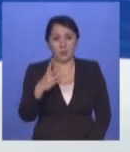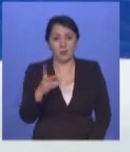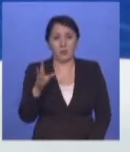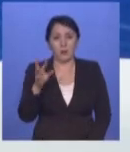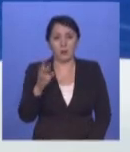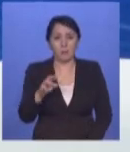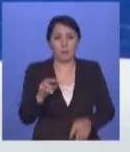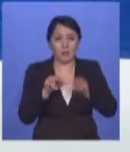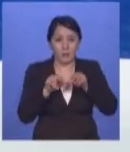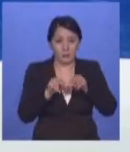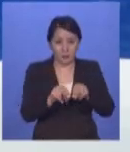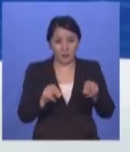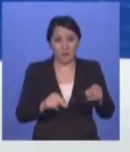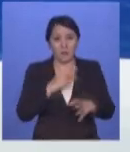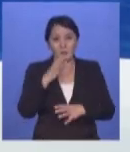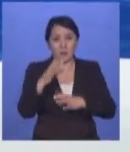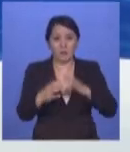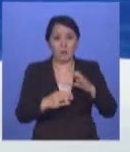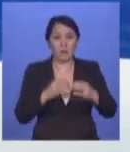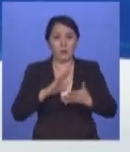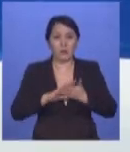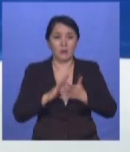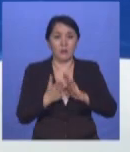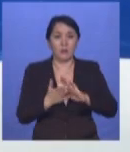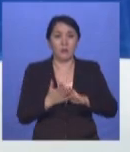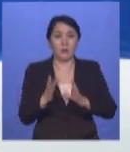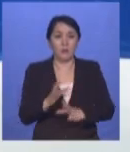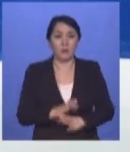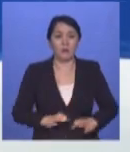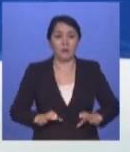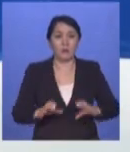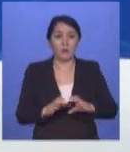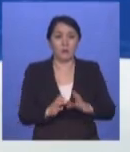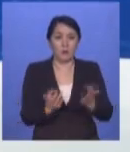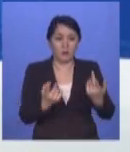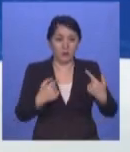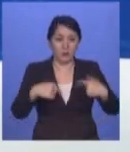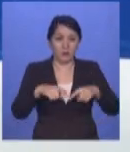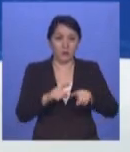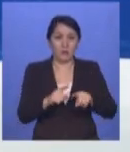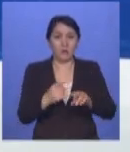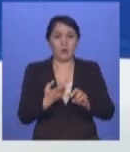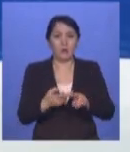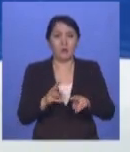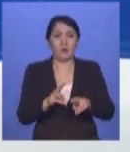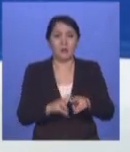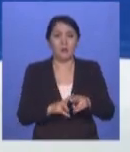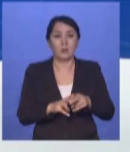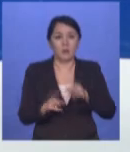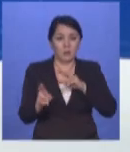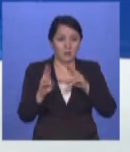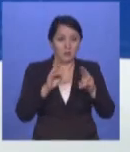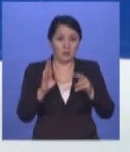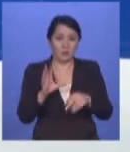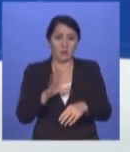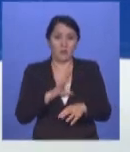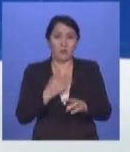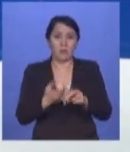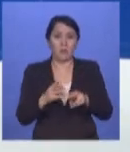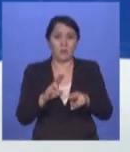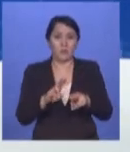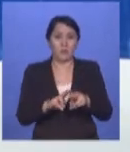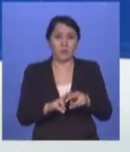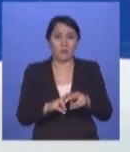26 маусым күні Петропавлда халықаралық келіссөздер академиясы қауымдастығының ұйымдастыруымен медиаторларға арналған конференция